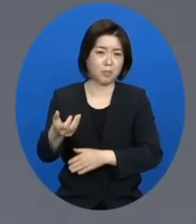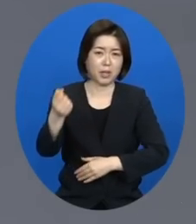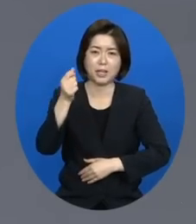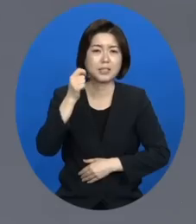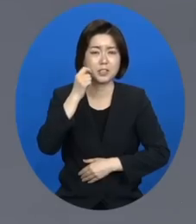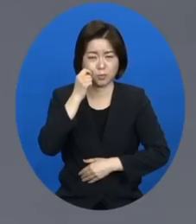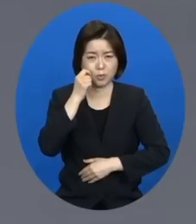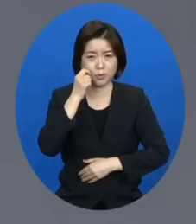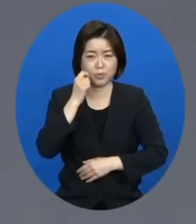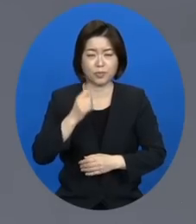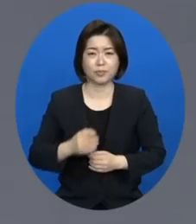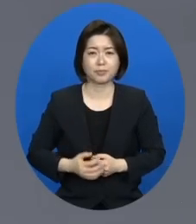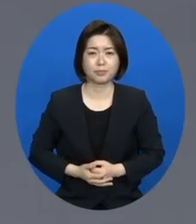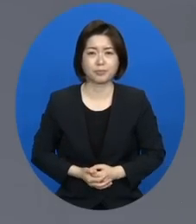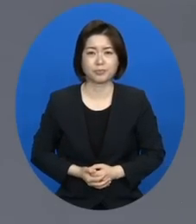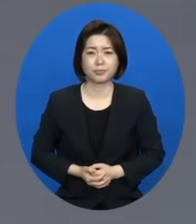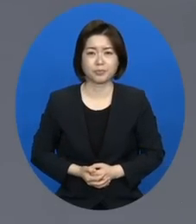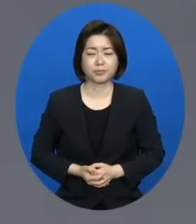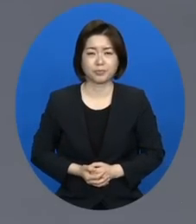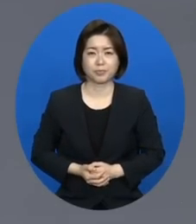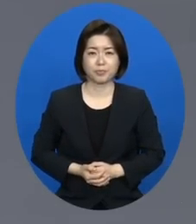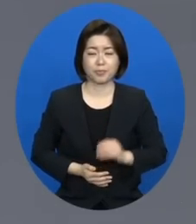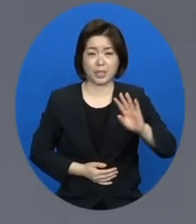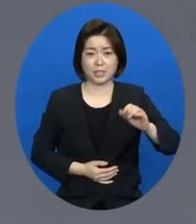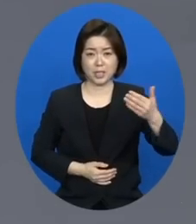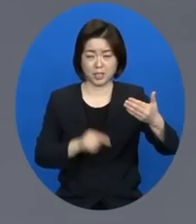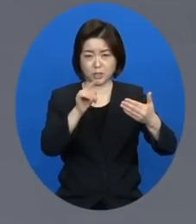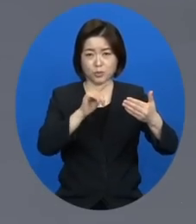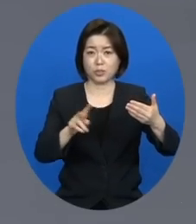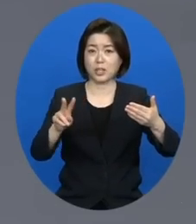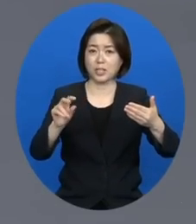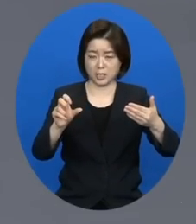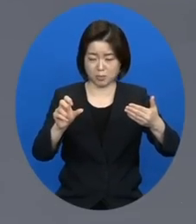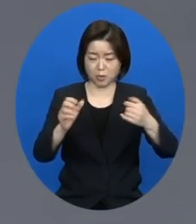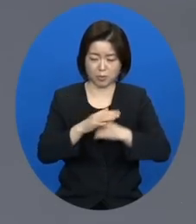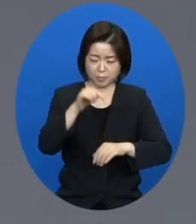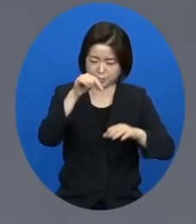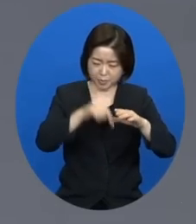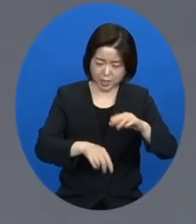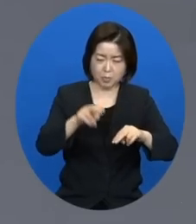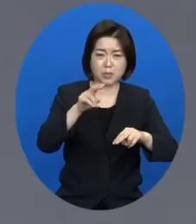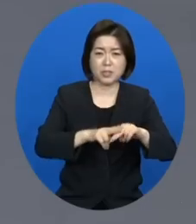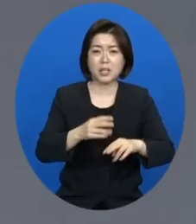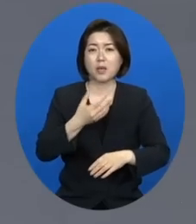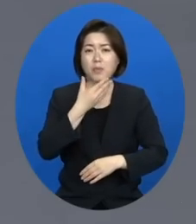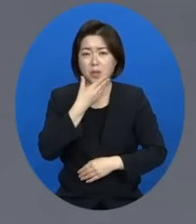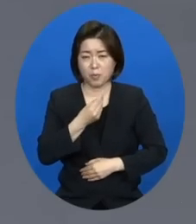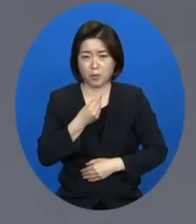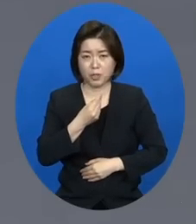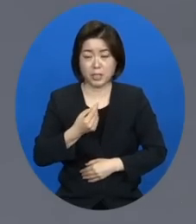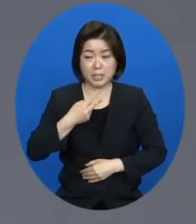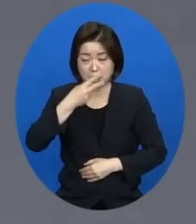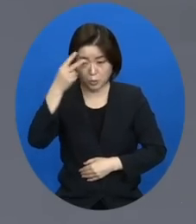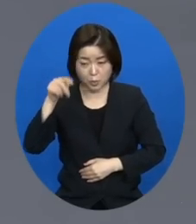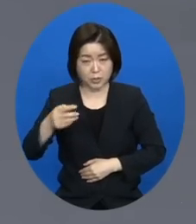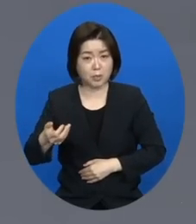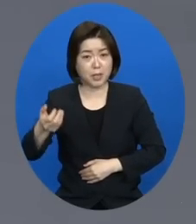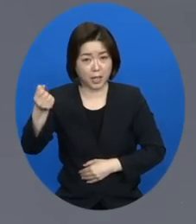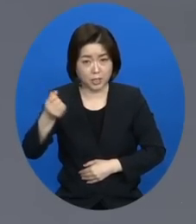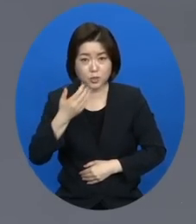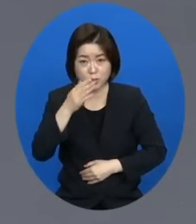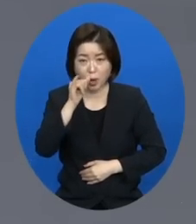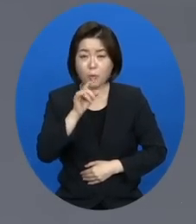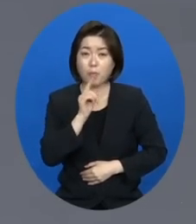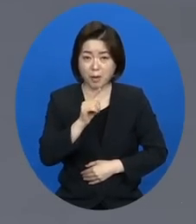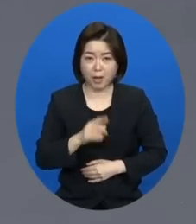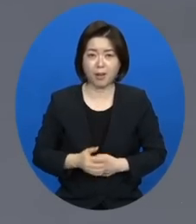수가 없다는 거예요. 49장 25절을 보면 깊은 샘의 복이 야곱, 요셉에게 있을 것이라고 말씀하는데